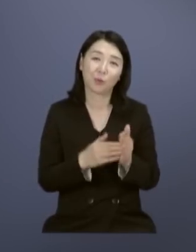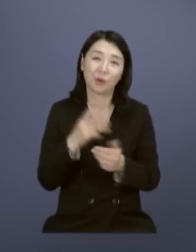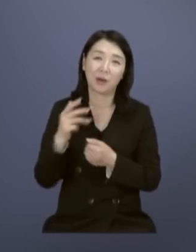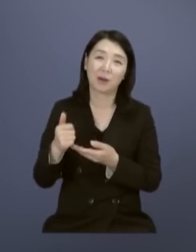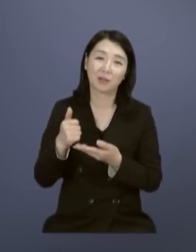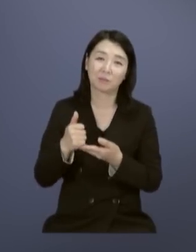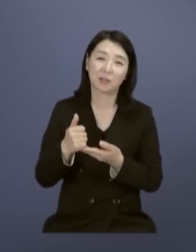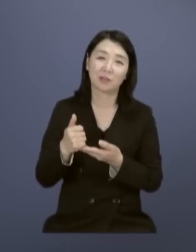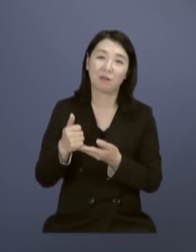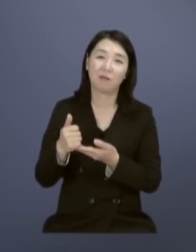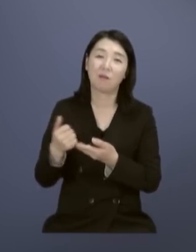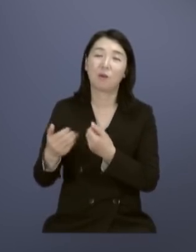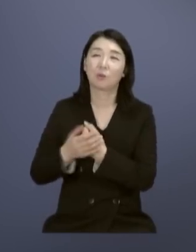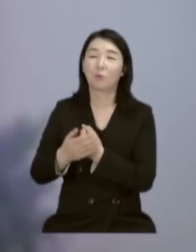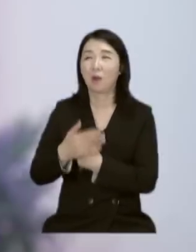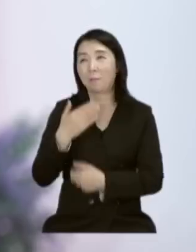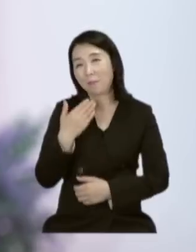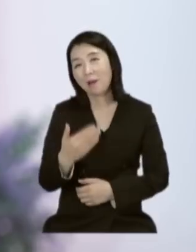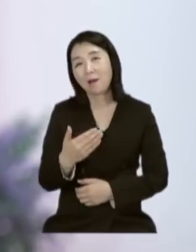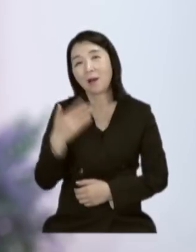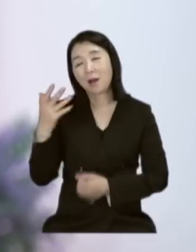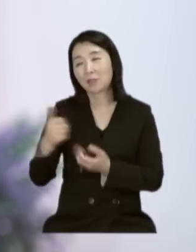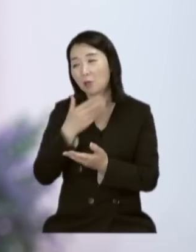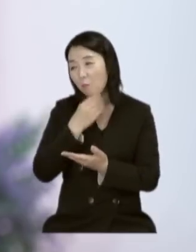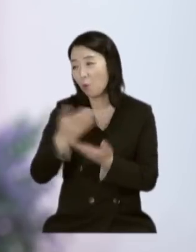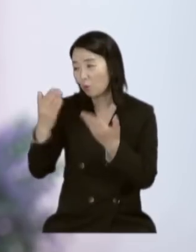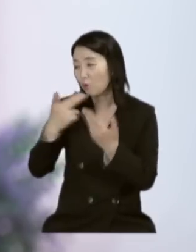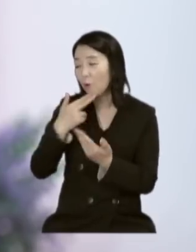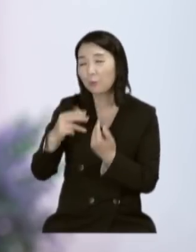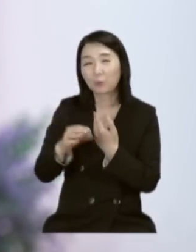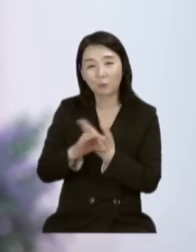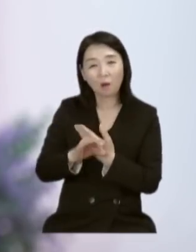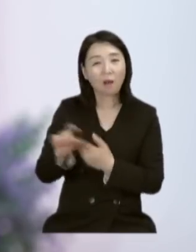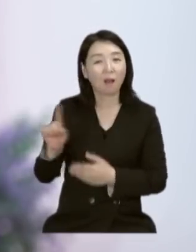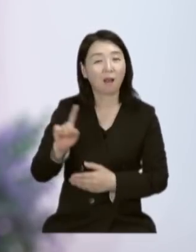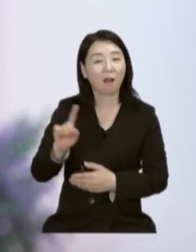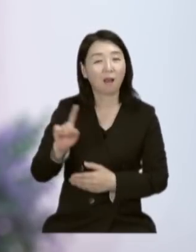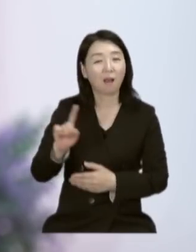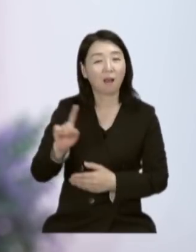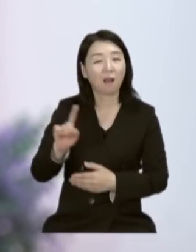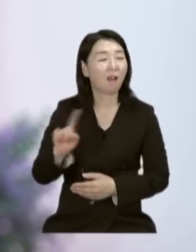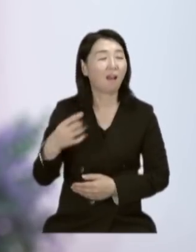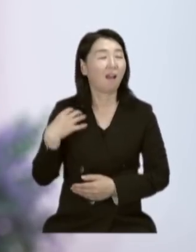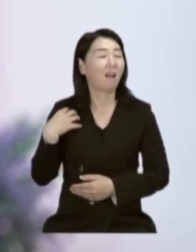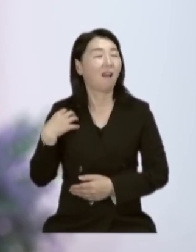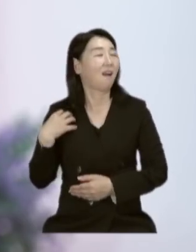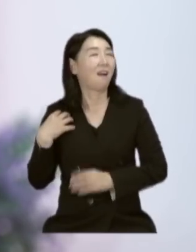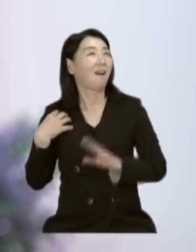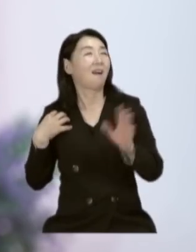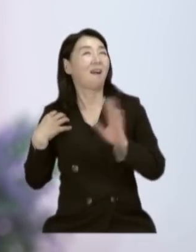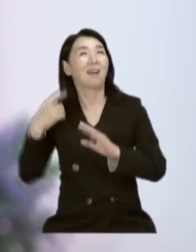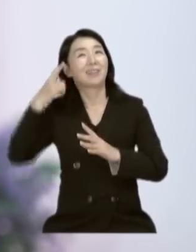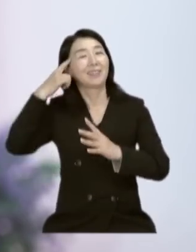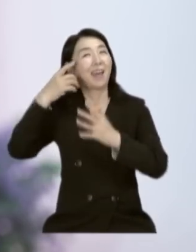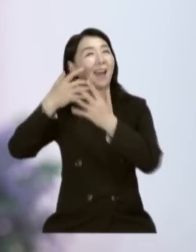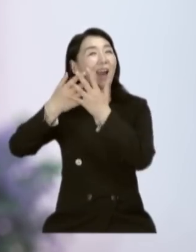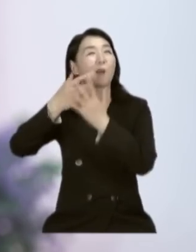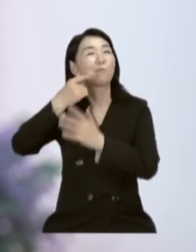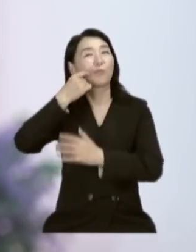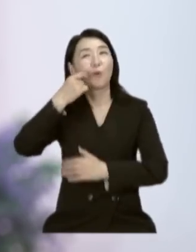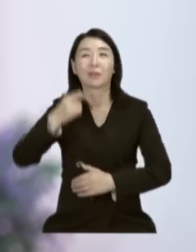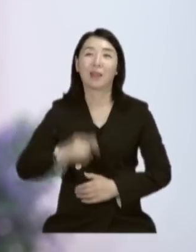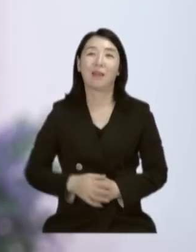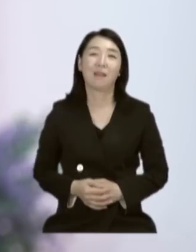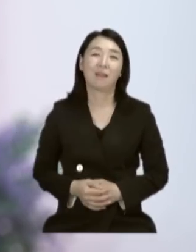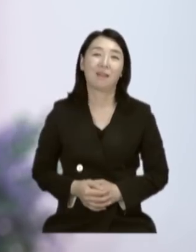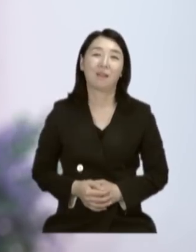하나님께서 하시지 않고 하나님께서 복을 주시지 않으시면 뭐 예. 가히 감당도 할 수 없는 예측도 할 수 없는